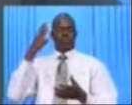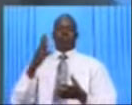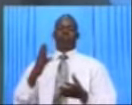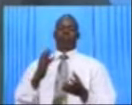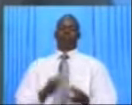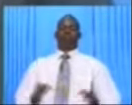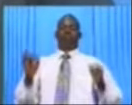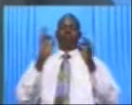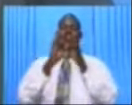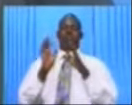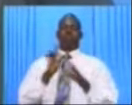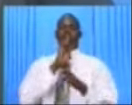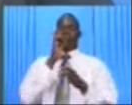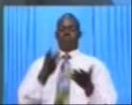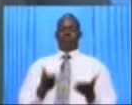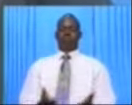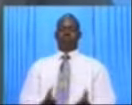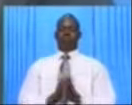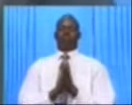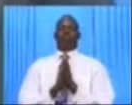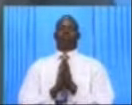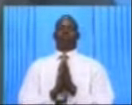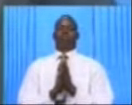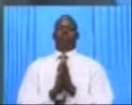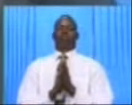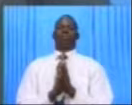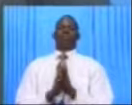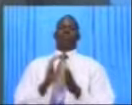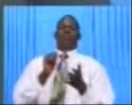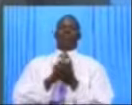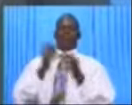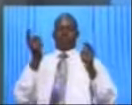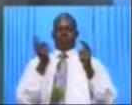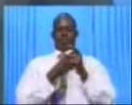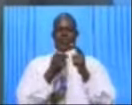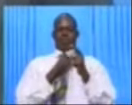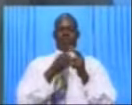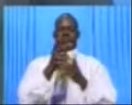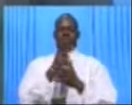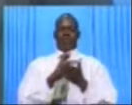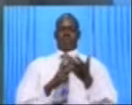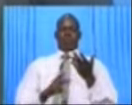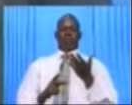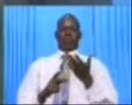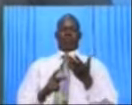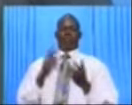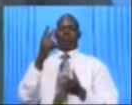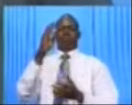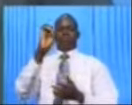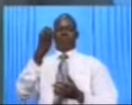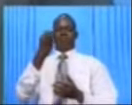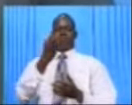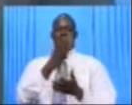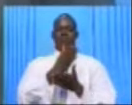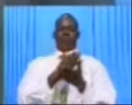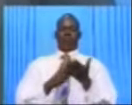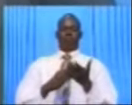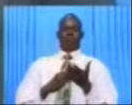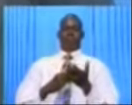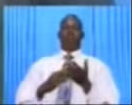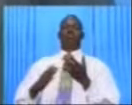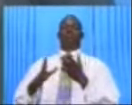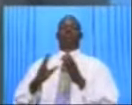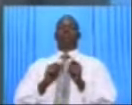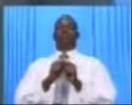qu'il y a, et donc qui est un véritable capital. Ça, c'est la première partie. Et la deuxième partie, c'est une partie qu'on passe